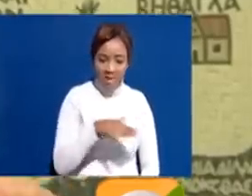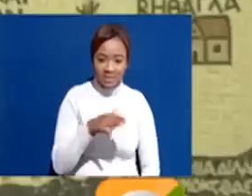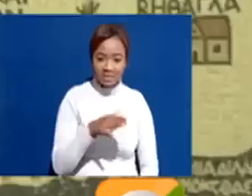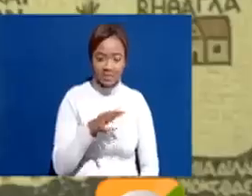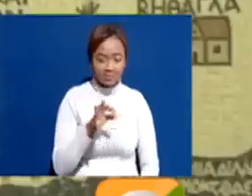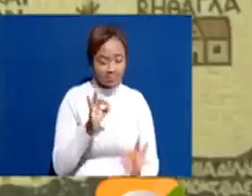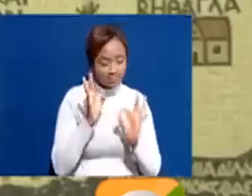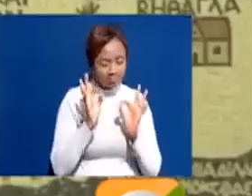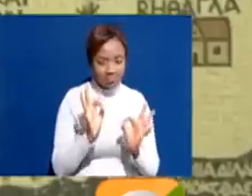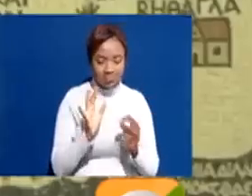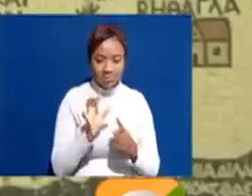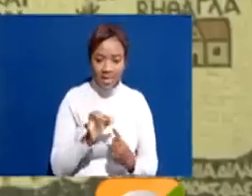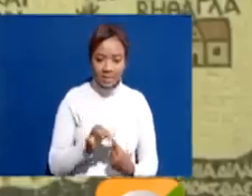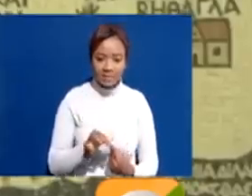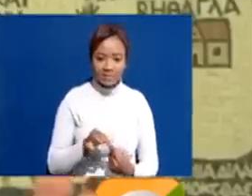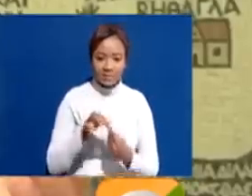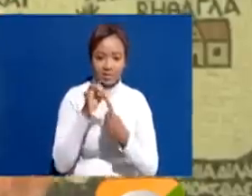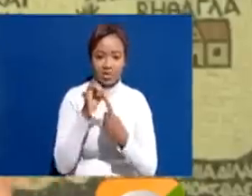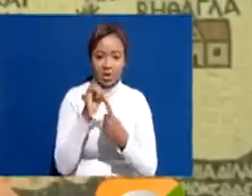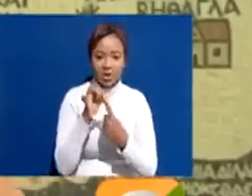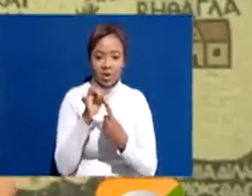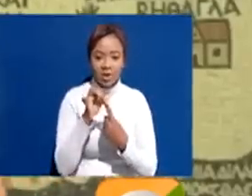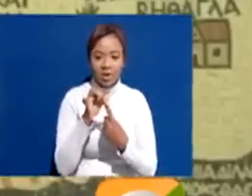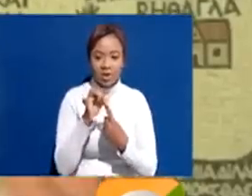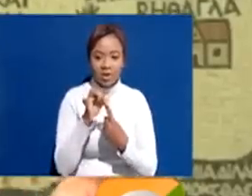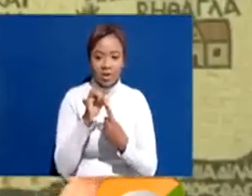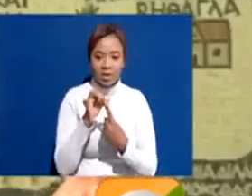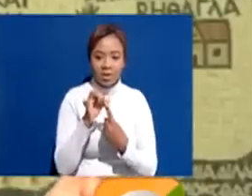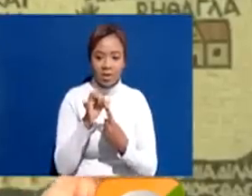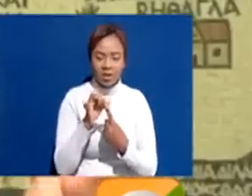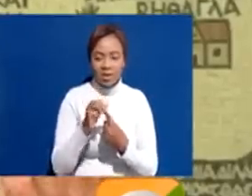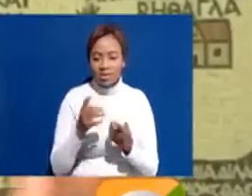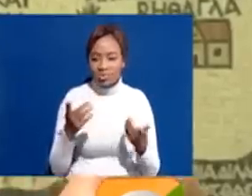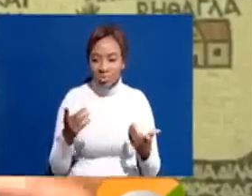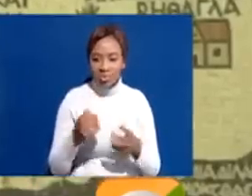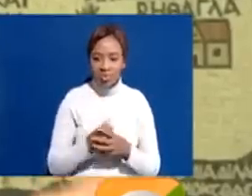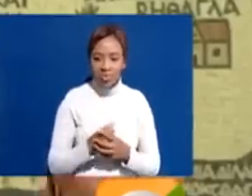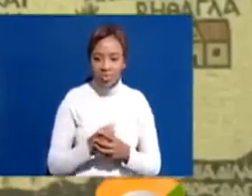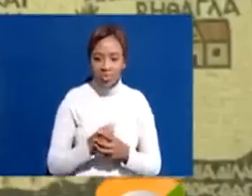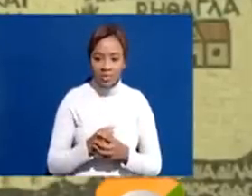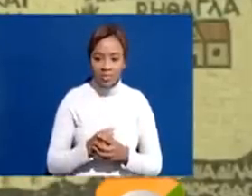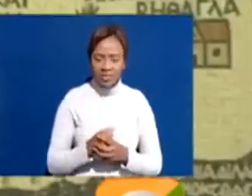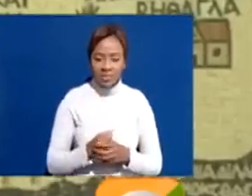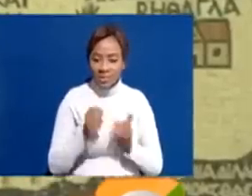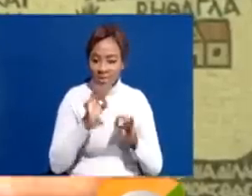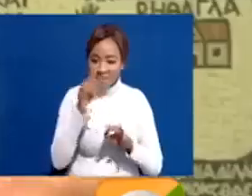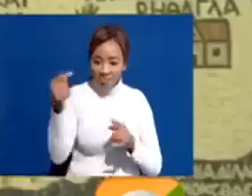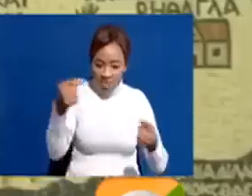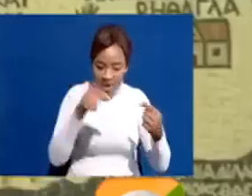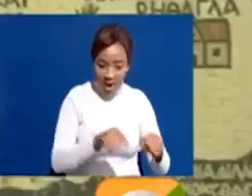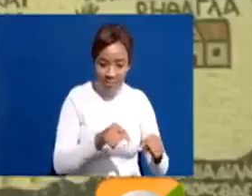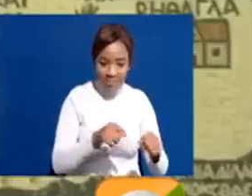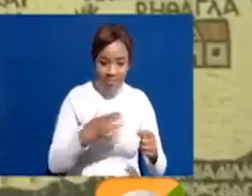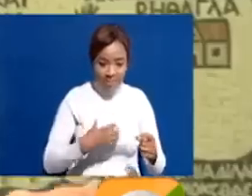specifically because of the great messages. So ahlan wa sahlan, whatever I say, if you don't physically visit the site and